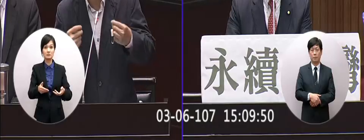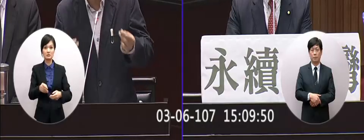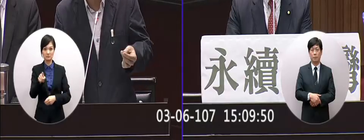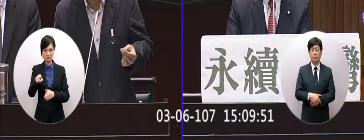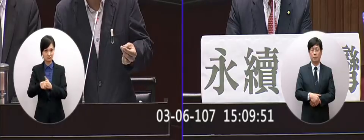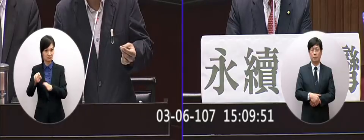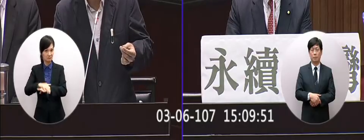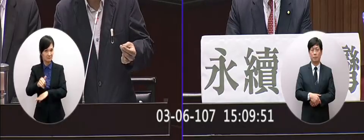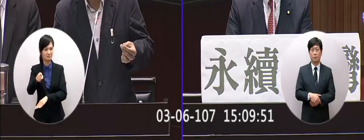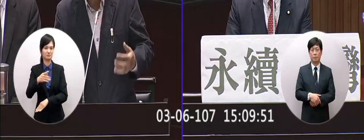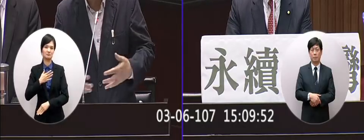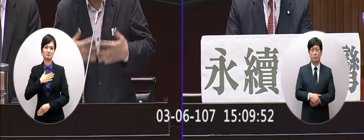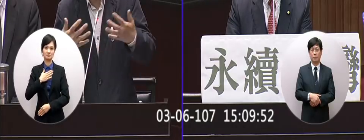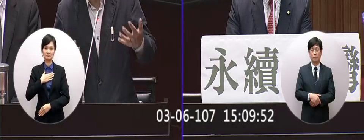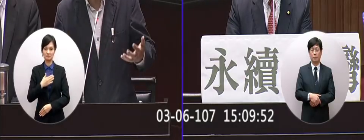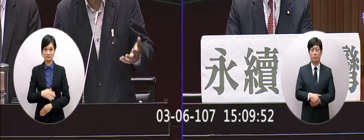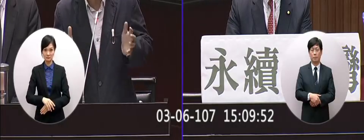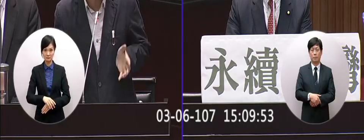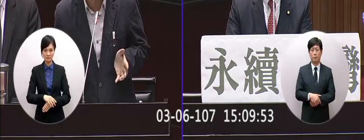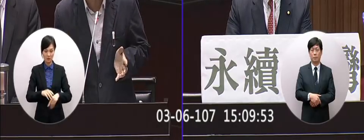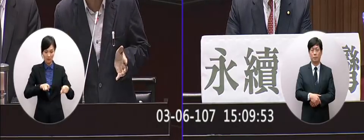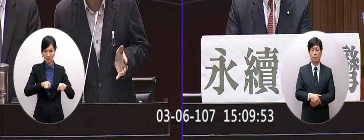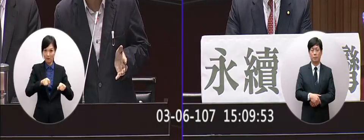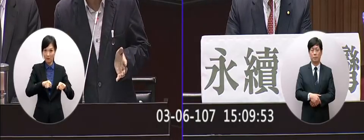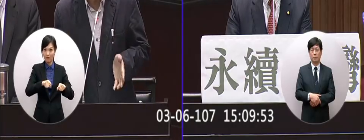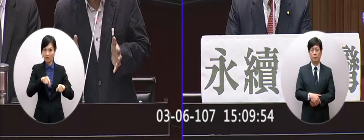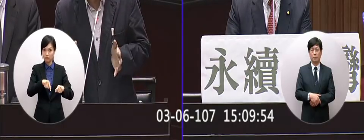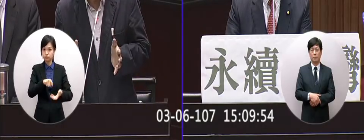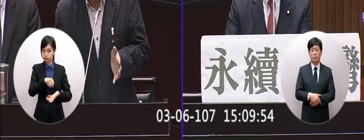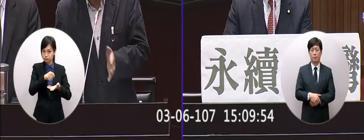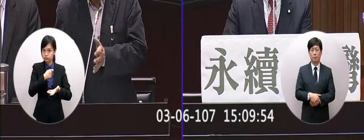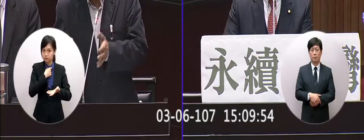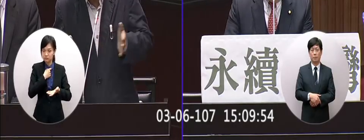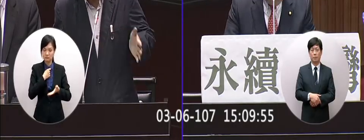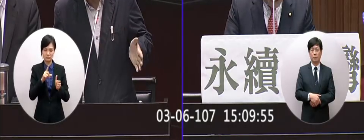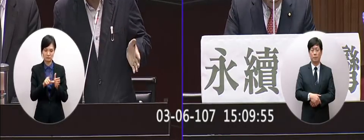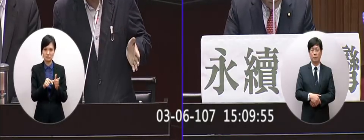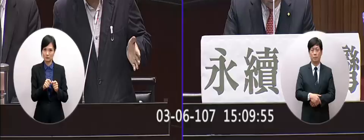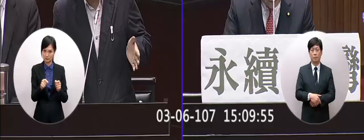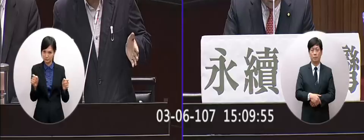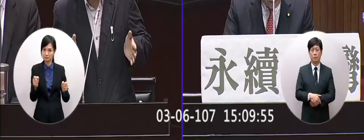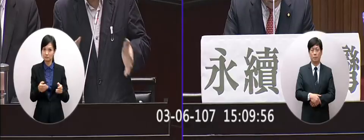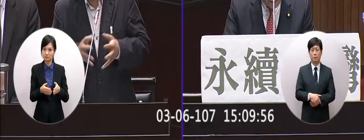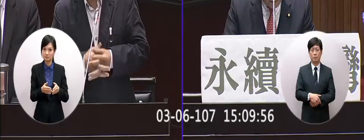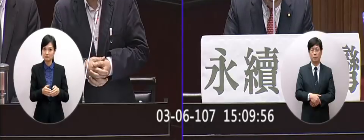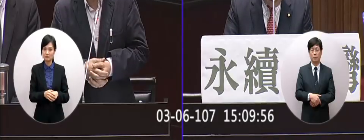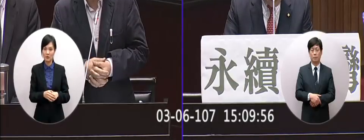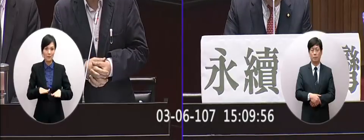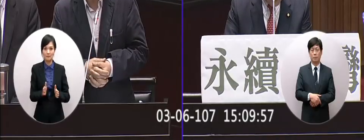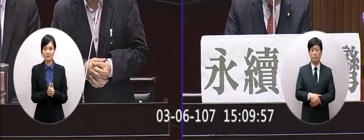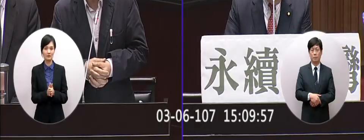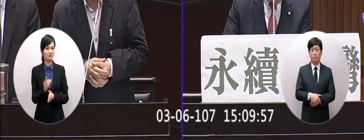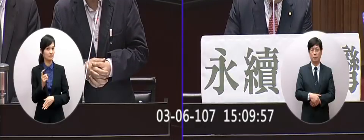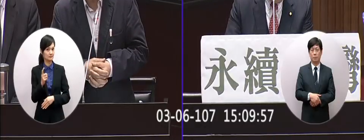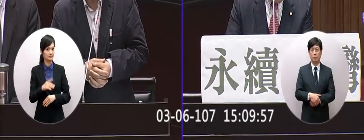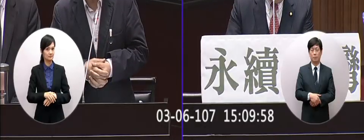提出重建计划，那要规划的，那要时间的，这些时间只要让它经过依我们现在推动，包括我们